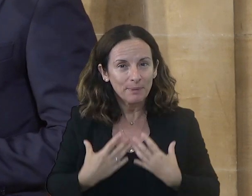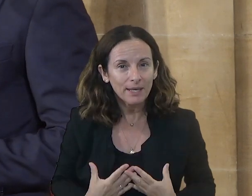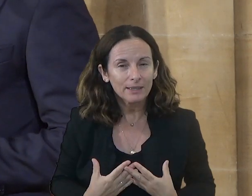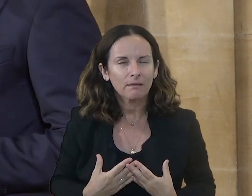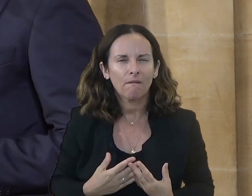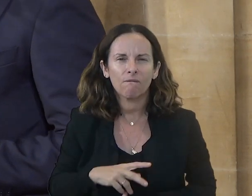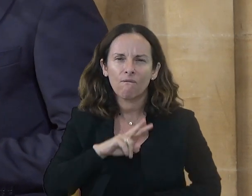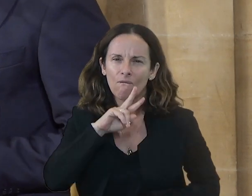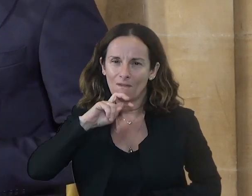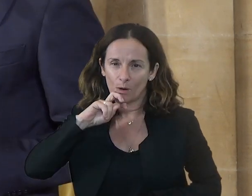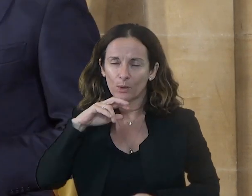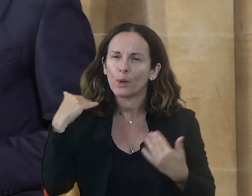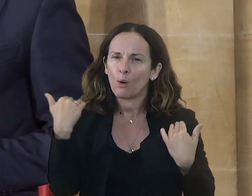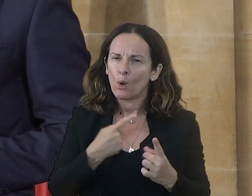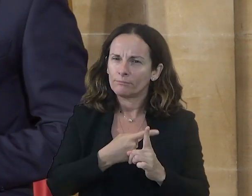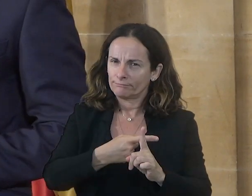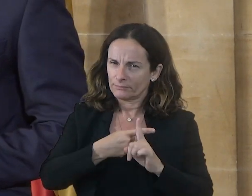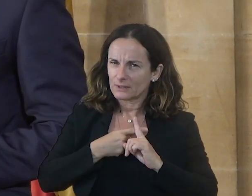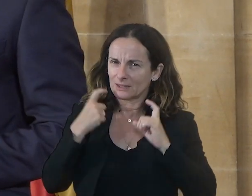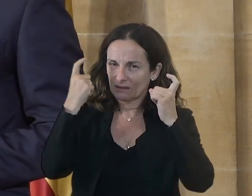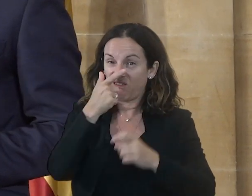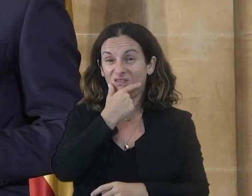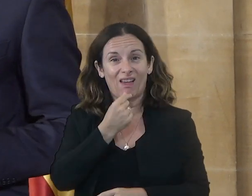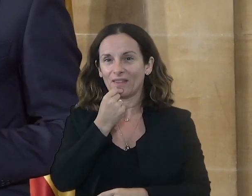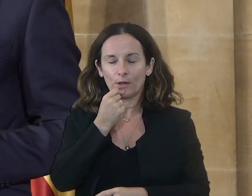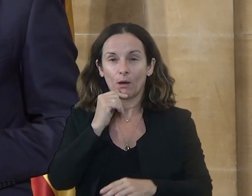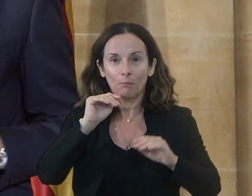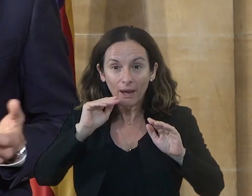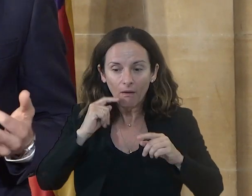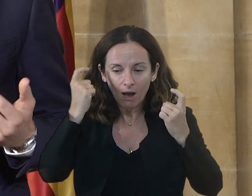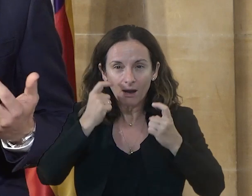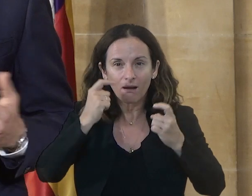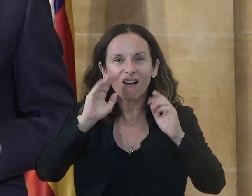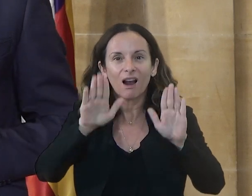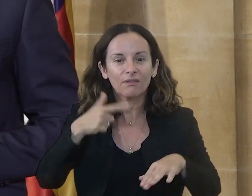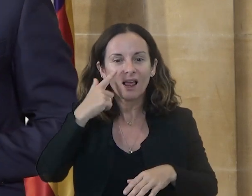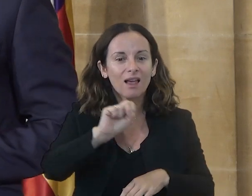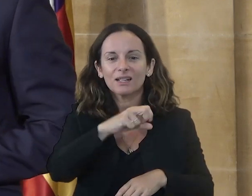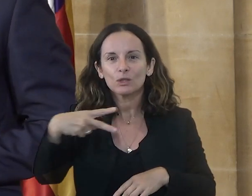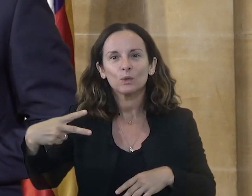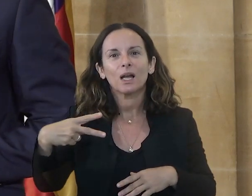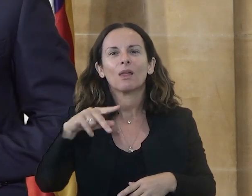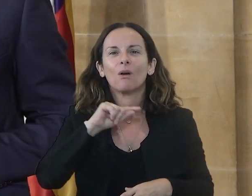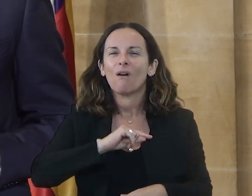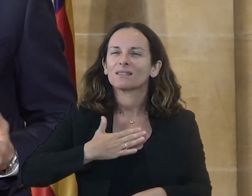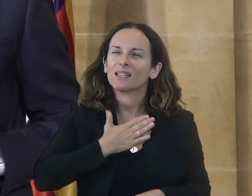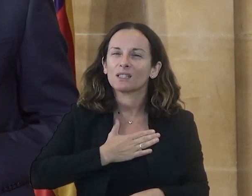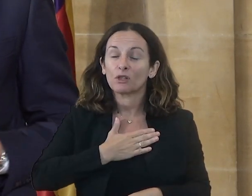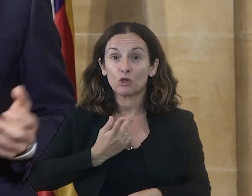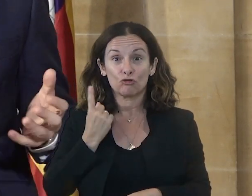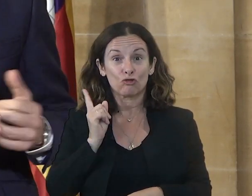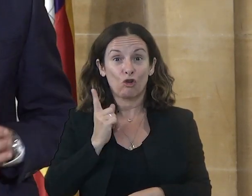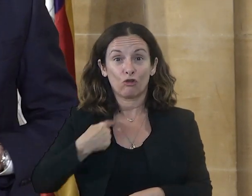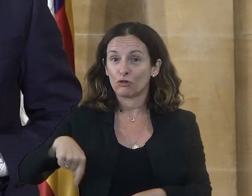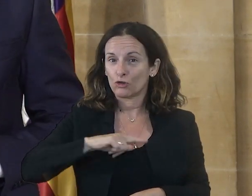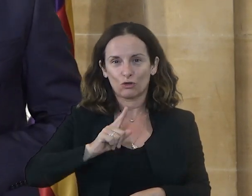feta, aquella que comporta molt d'esforç i sacrifici, però és de veres a on se dona els resultats i les satisfaccions,